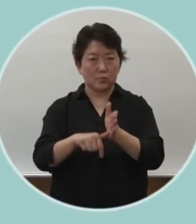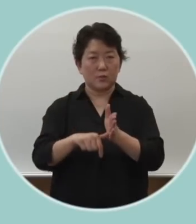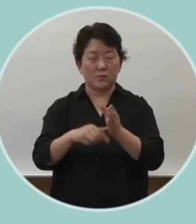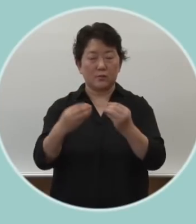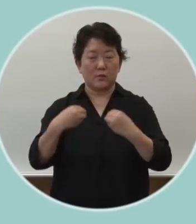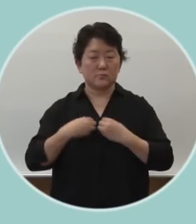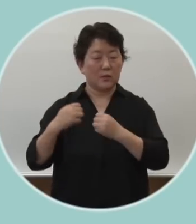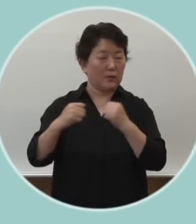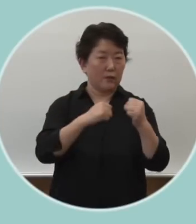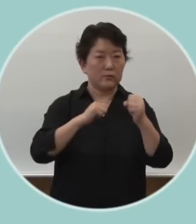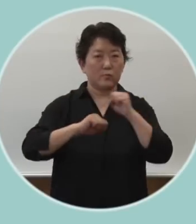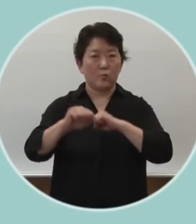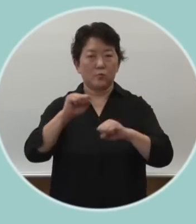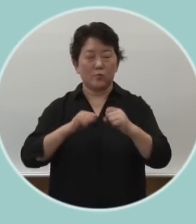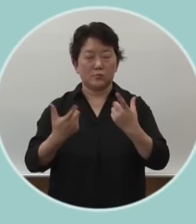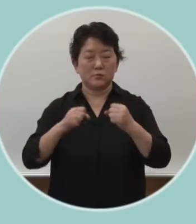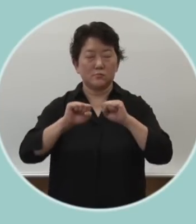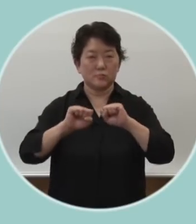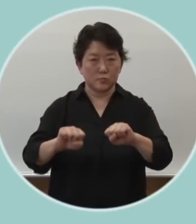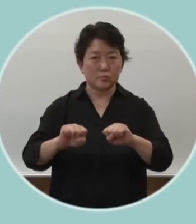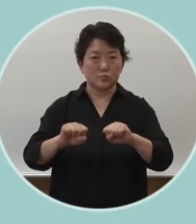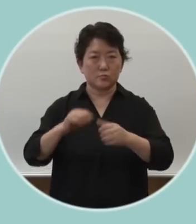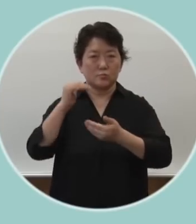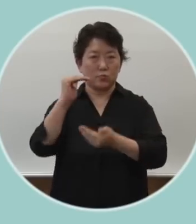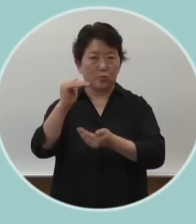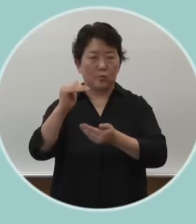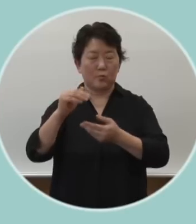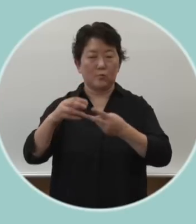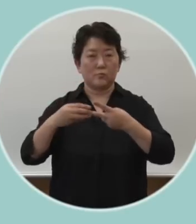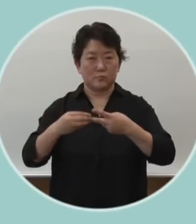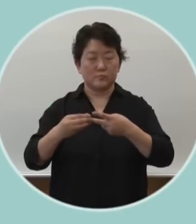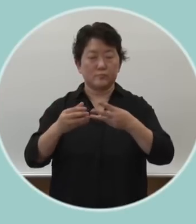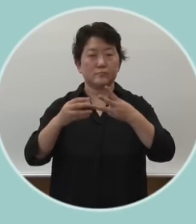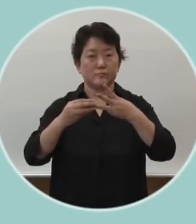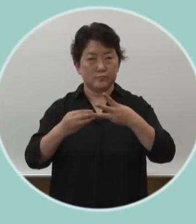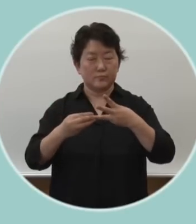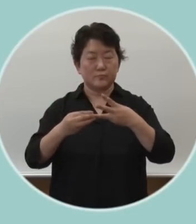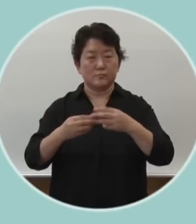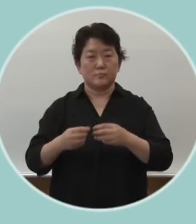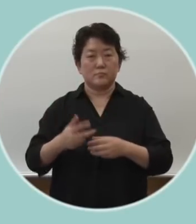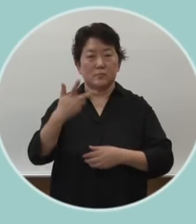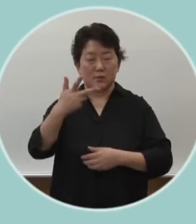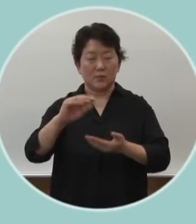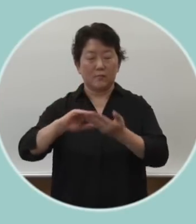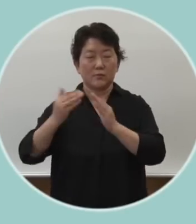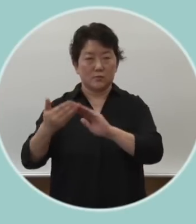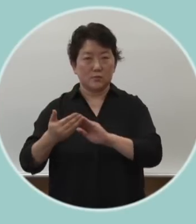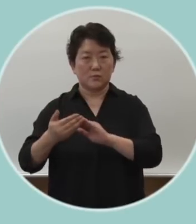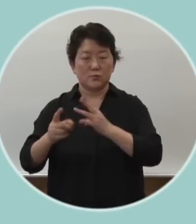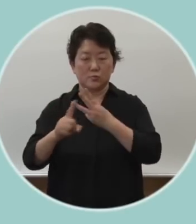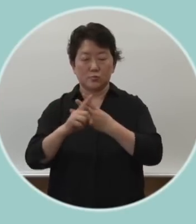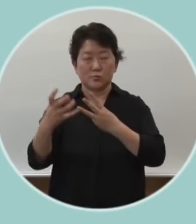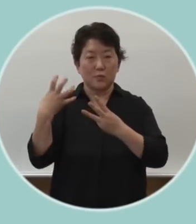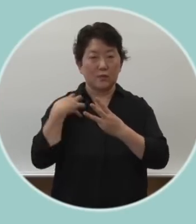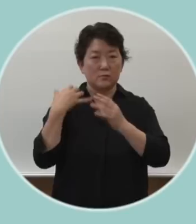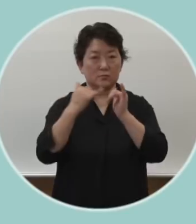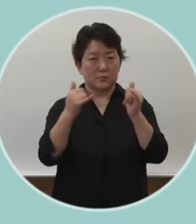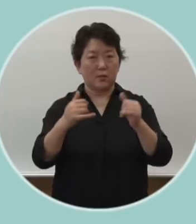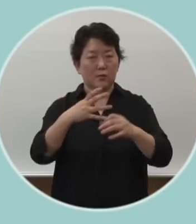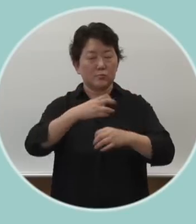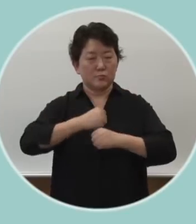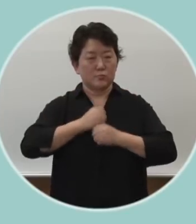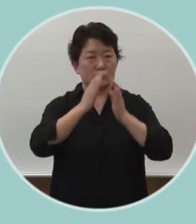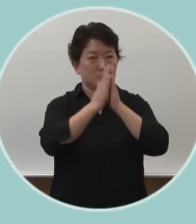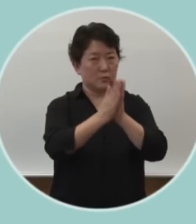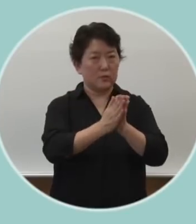感染回避行動を徹底すること。3つ目、市町は主催者への注意喚